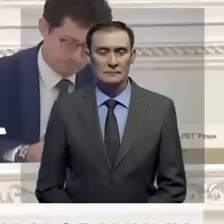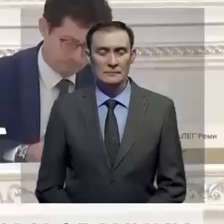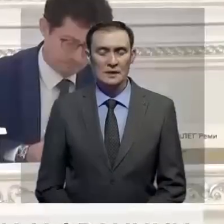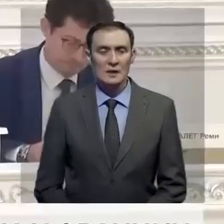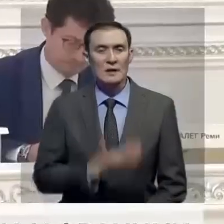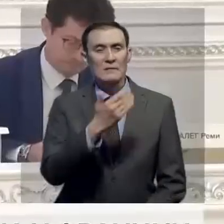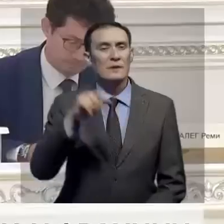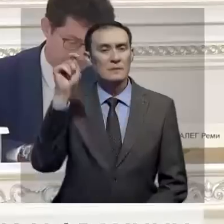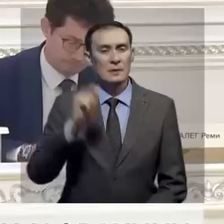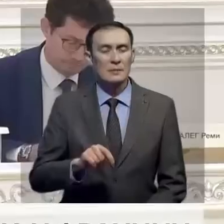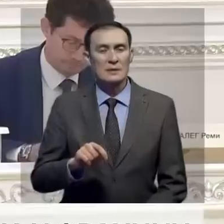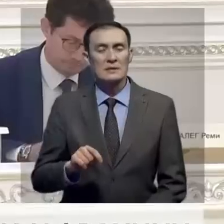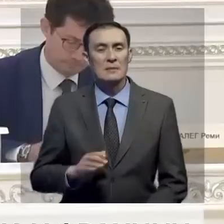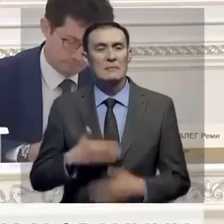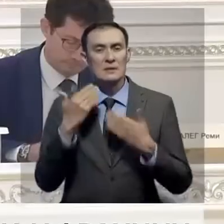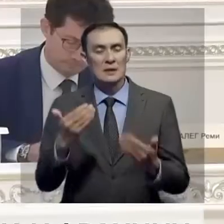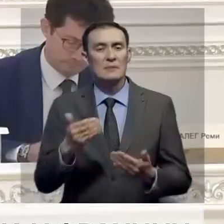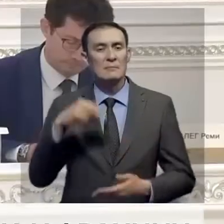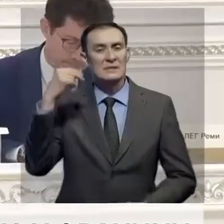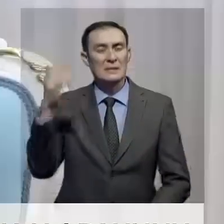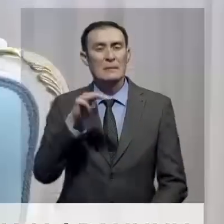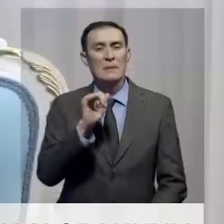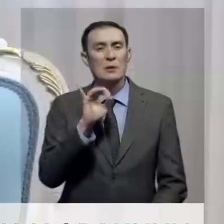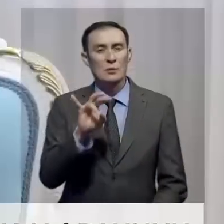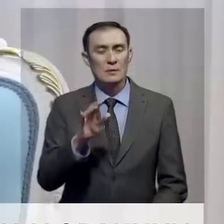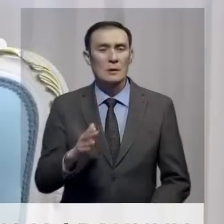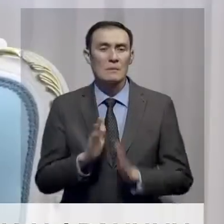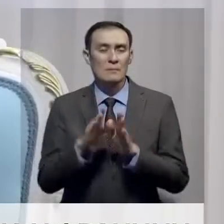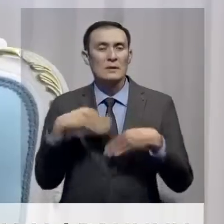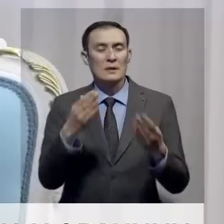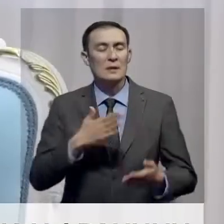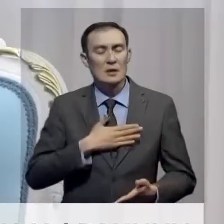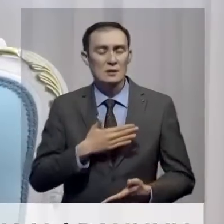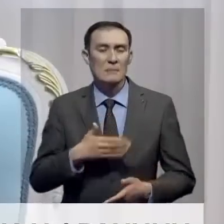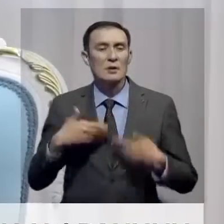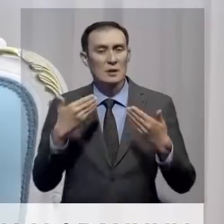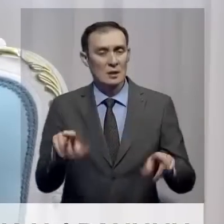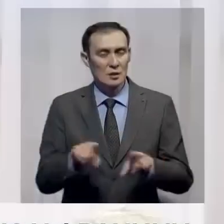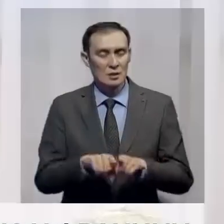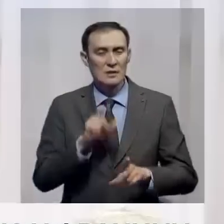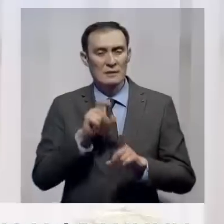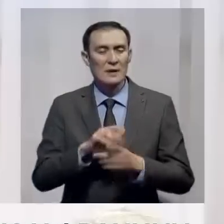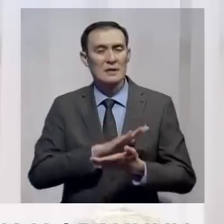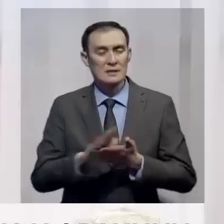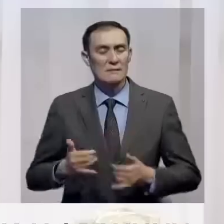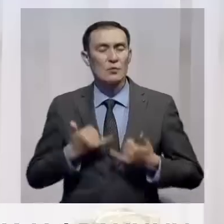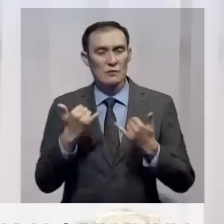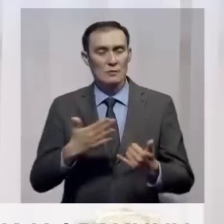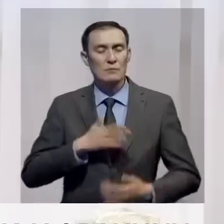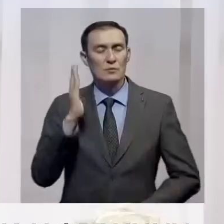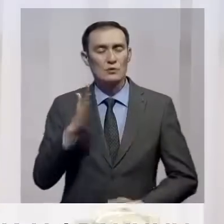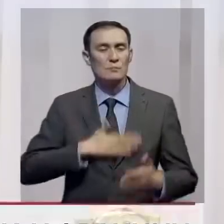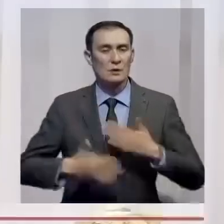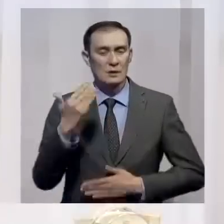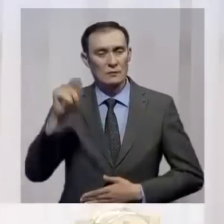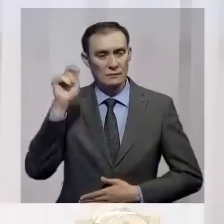Вы прибыли со специальным посланием от президента Эммануэля Макрона. Пожалуйста, передайте ему мои наилучшие пожелания и слова искреннего уважения. Мы будем рады